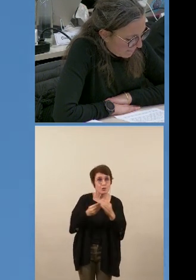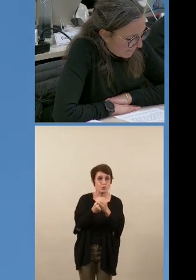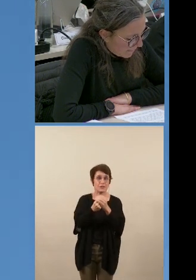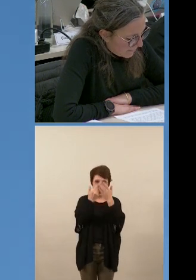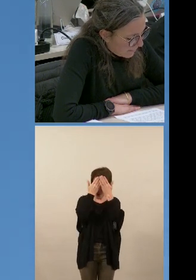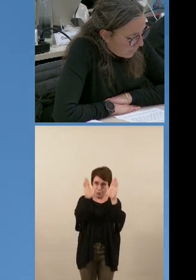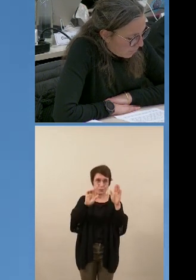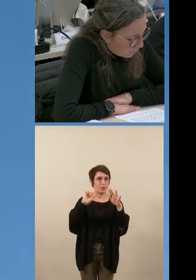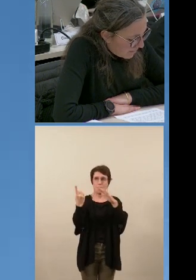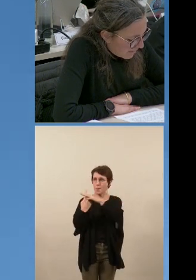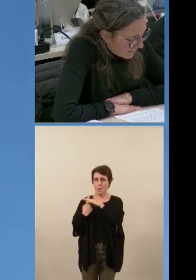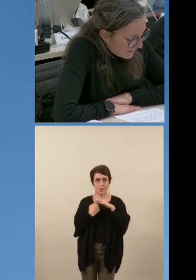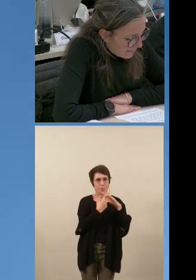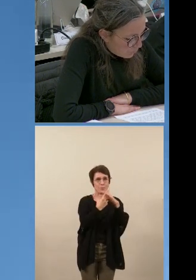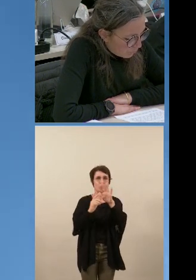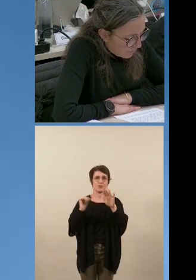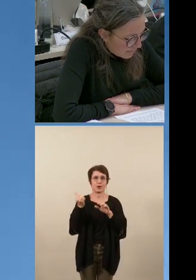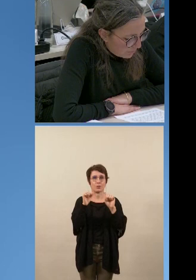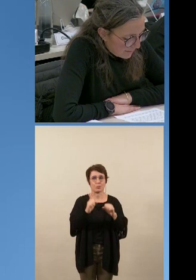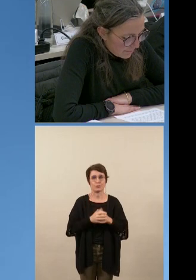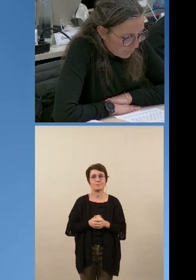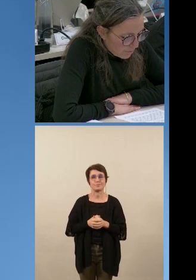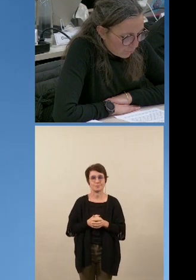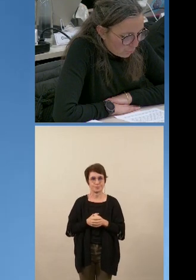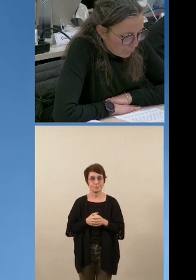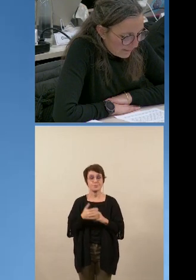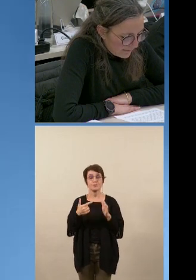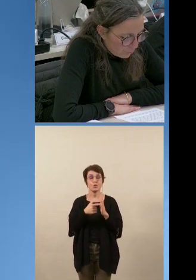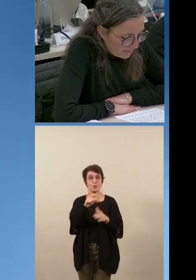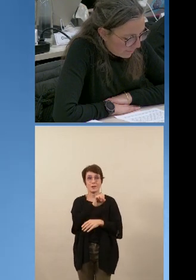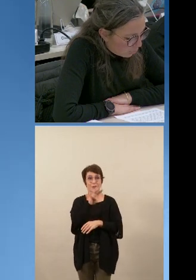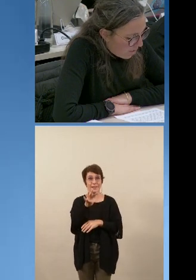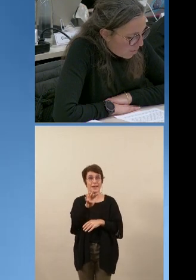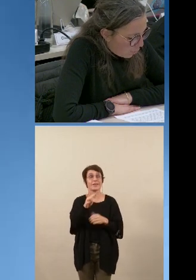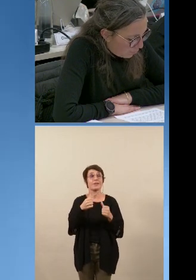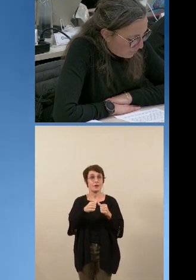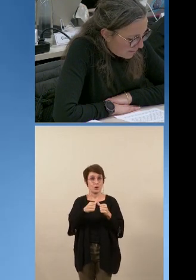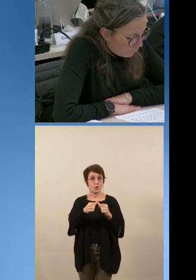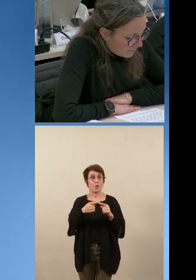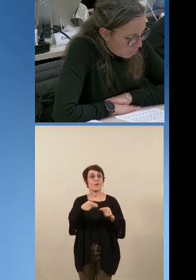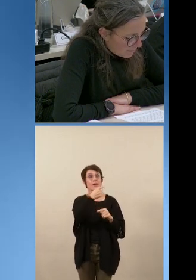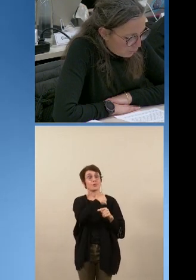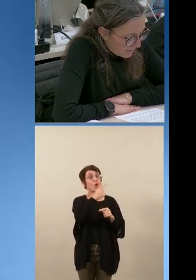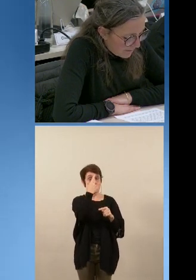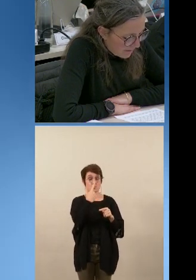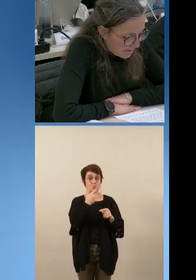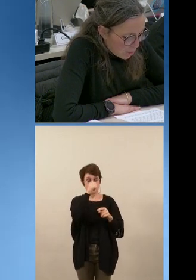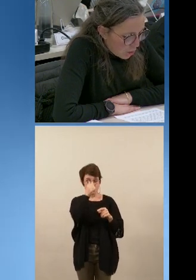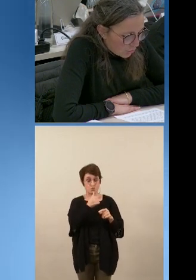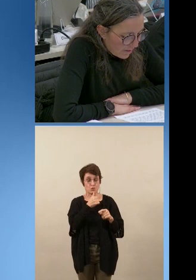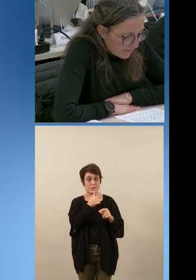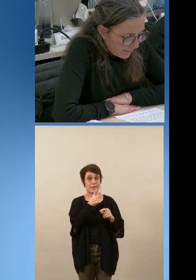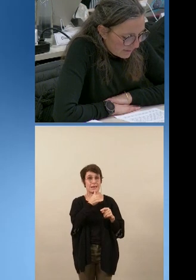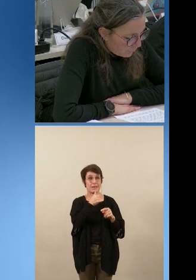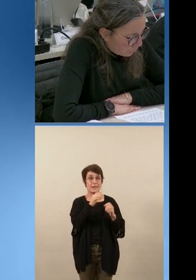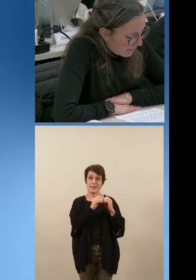chacune en 2024 la mesure de gratuité mise en œuvre depuis l'été 2023 au musée Muséum et musée standndal